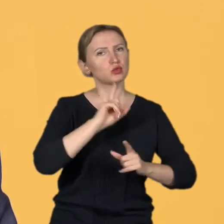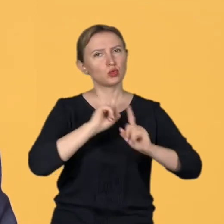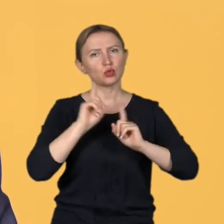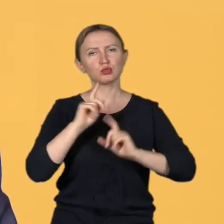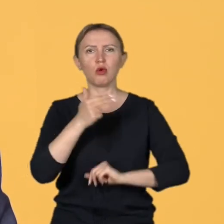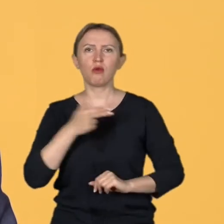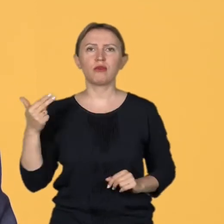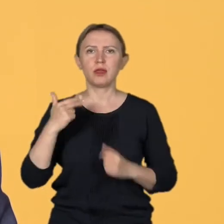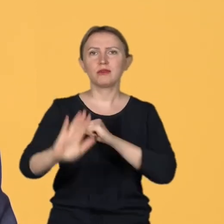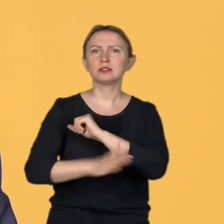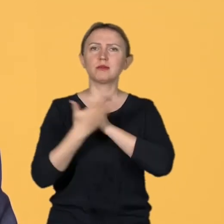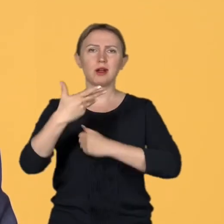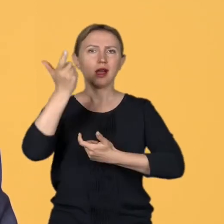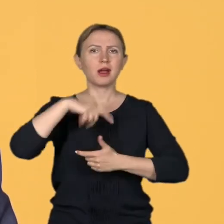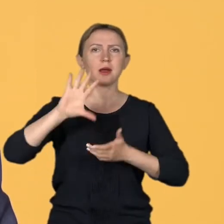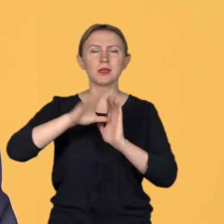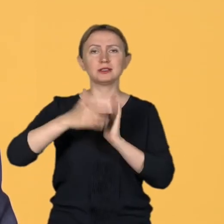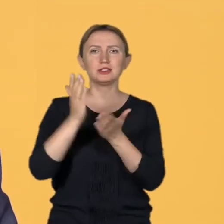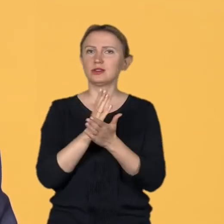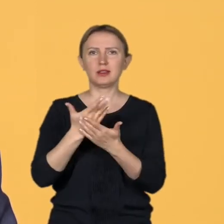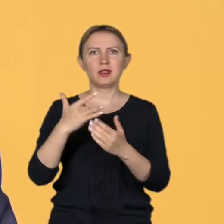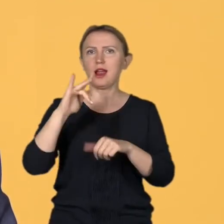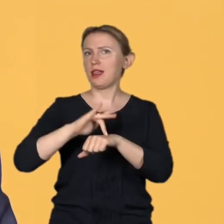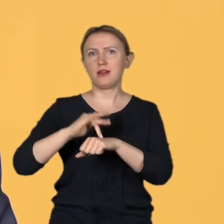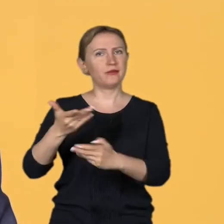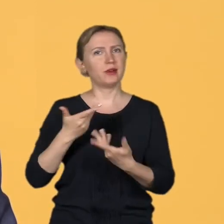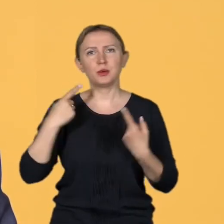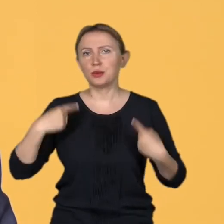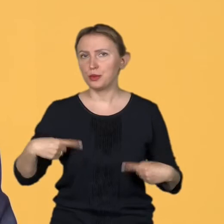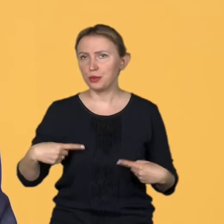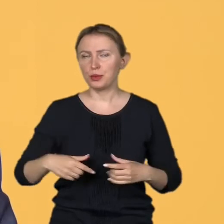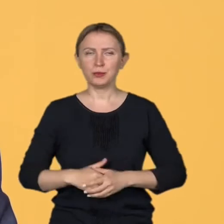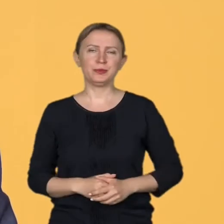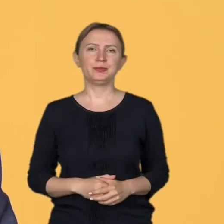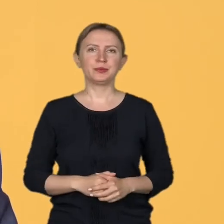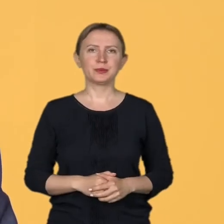rozmowy na temat wsparcia dla miast średnich, ale chyba brakło konsekwencji w tym zakresie.